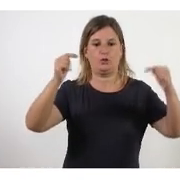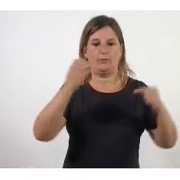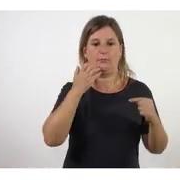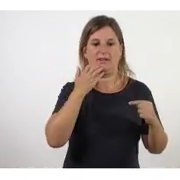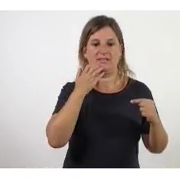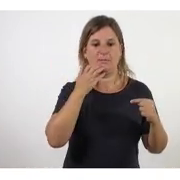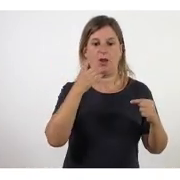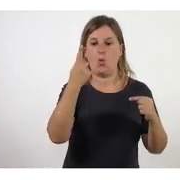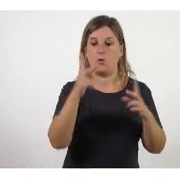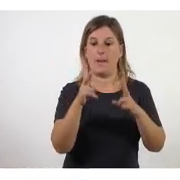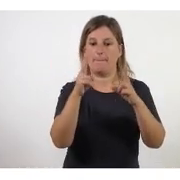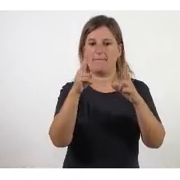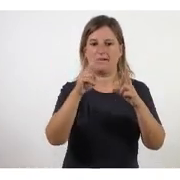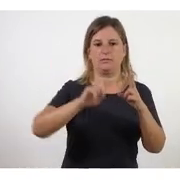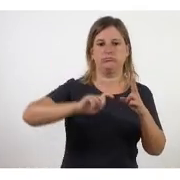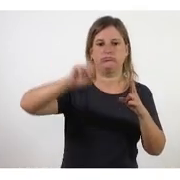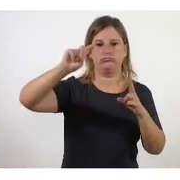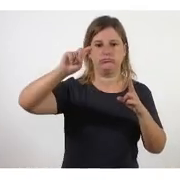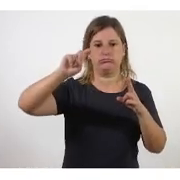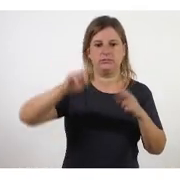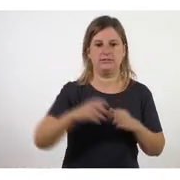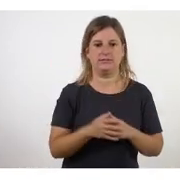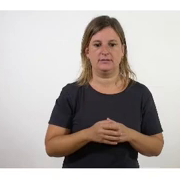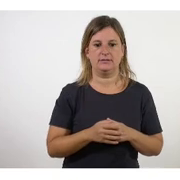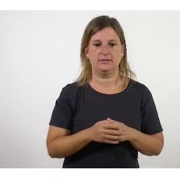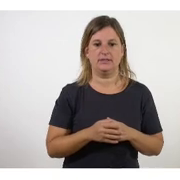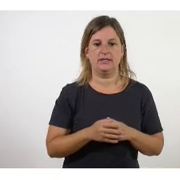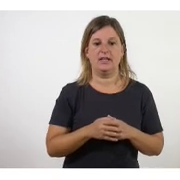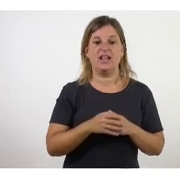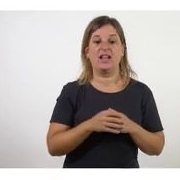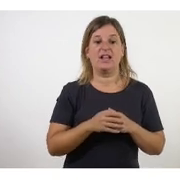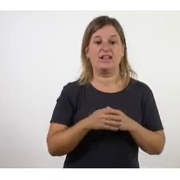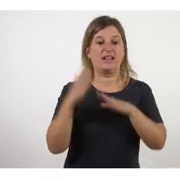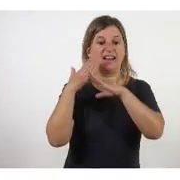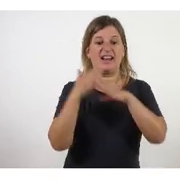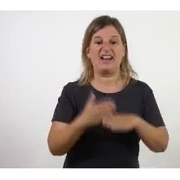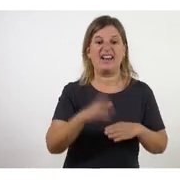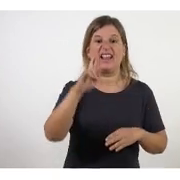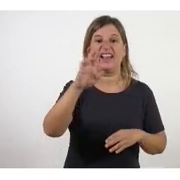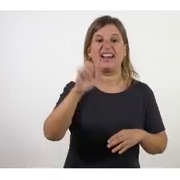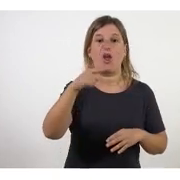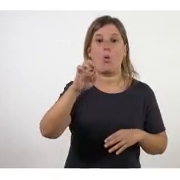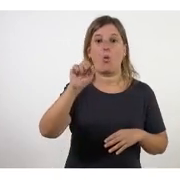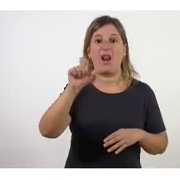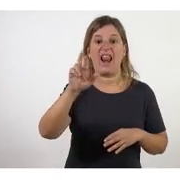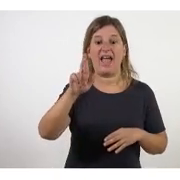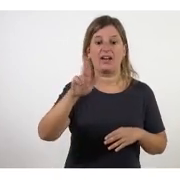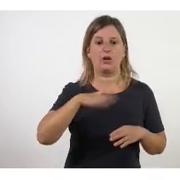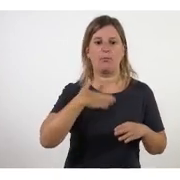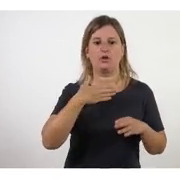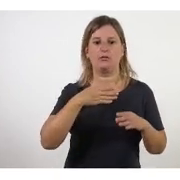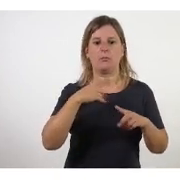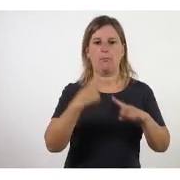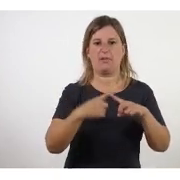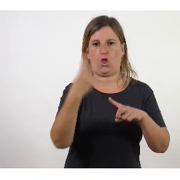fer curves, que és només una part del clip, l'accelero. Si faig regular, puc accelerar doncs, en doble